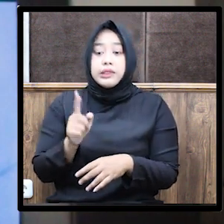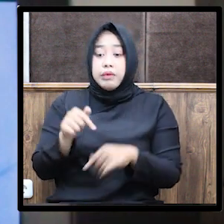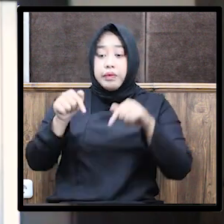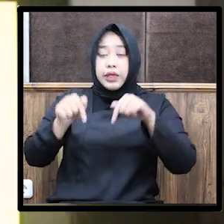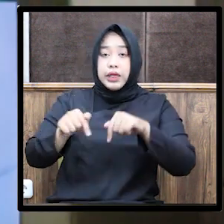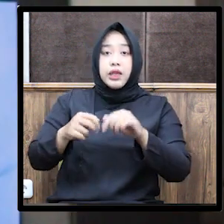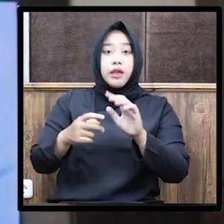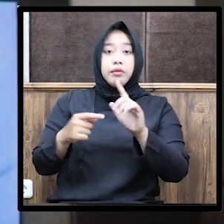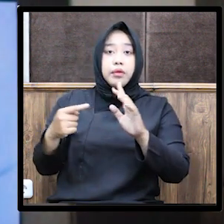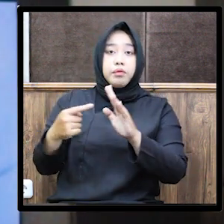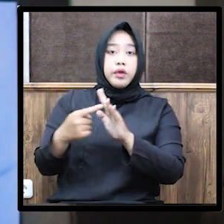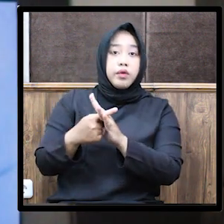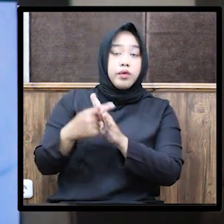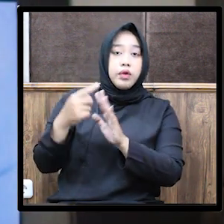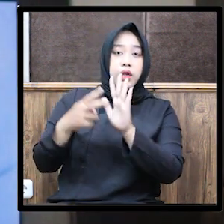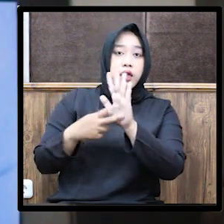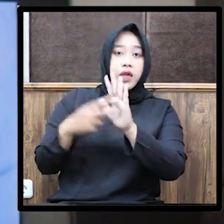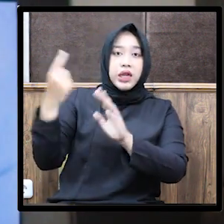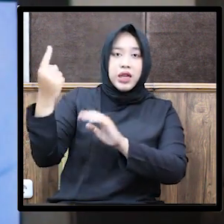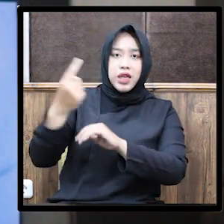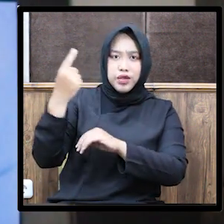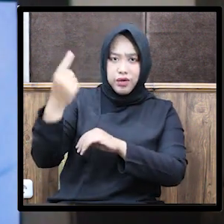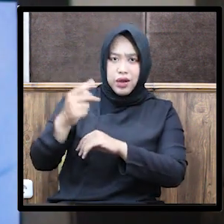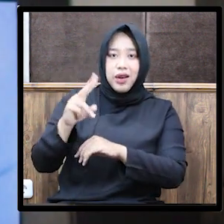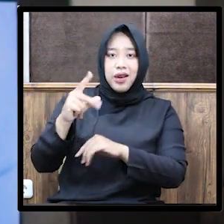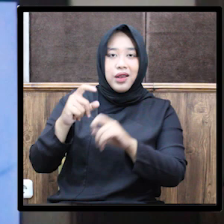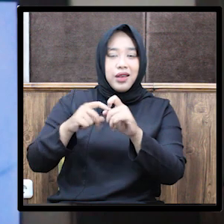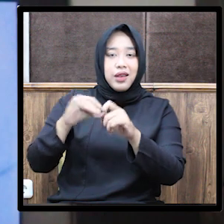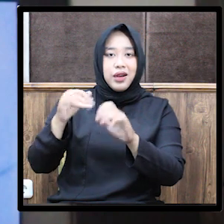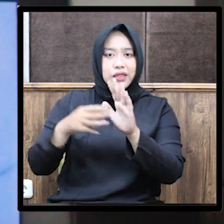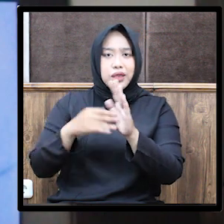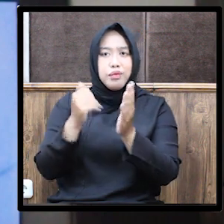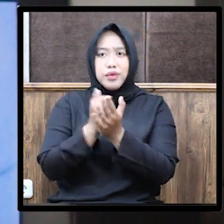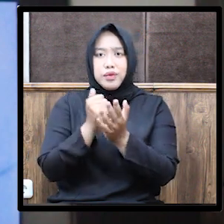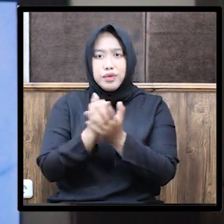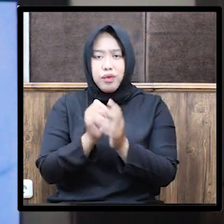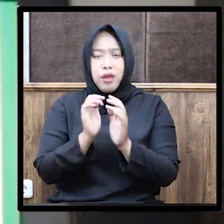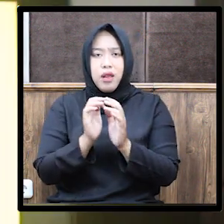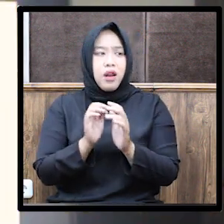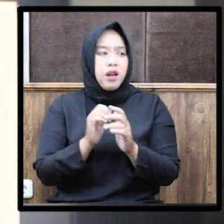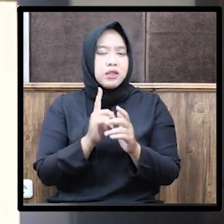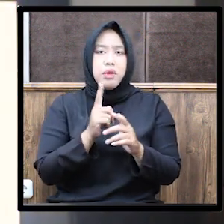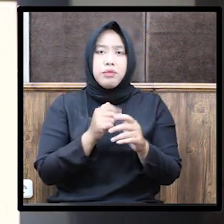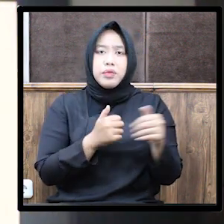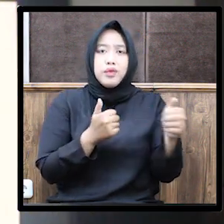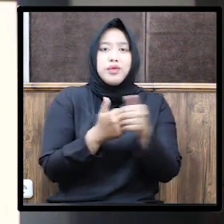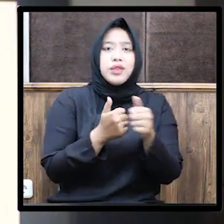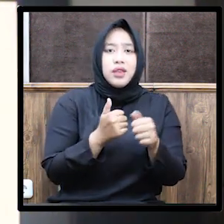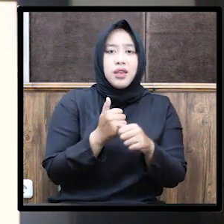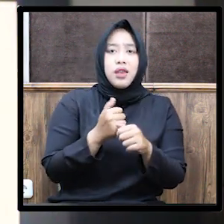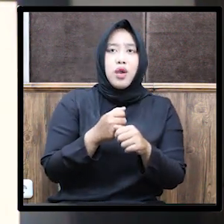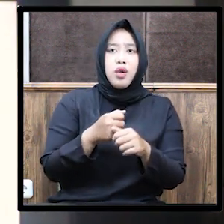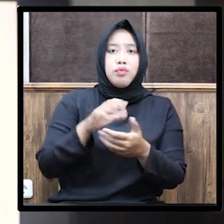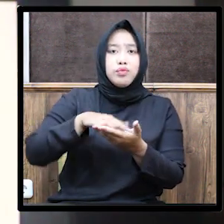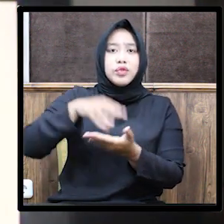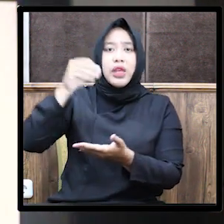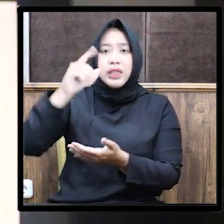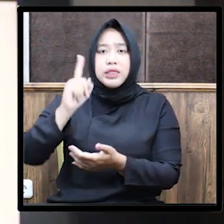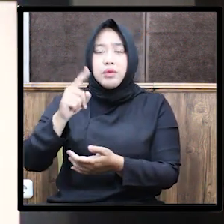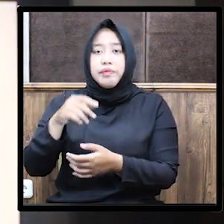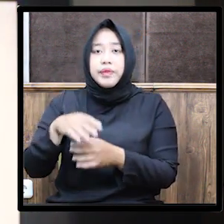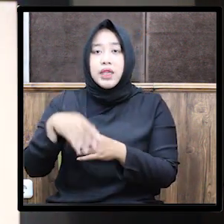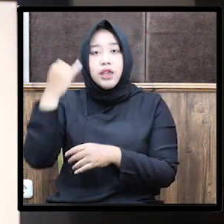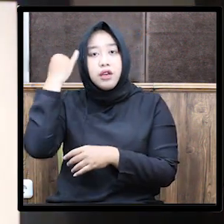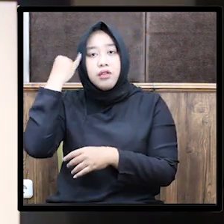kami sediakan. Tapi tentu ini jadi catatan, karena ini pemilu nasional tuh rezimnya ya memang pilkada, kita harus